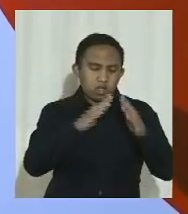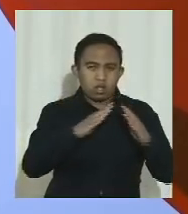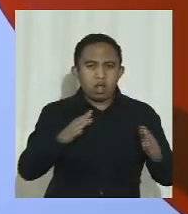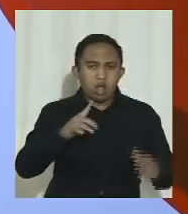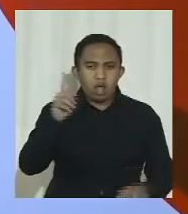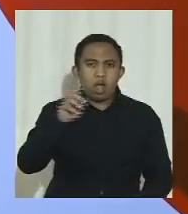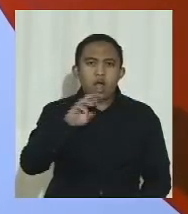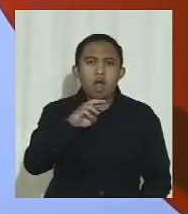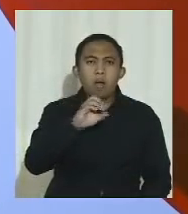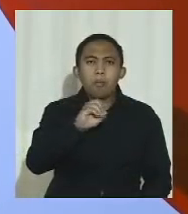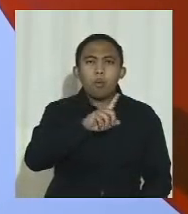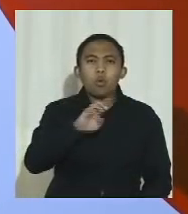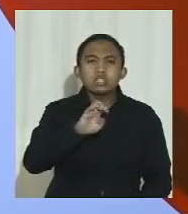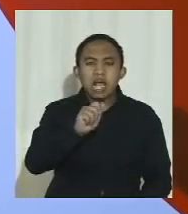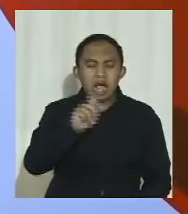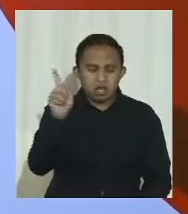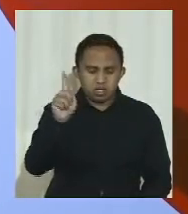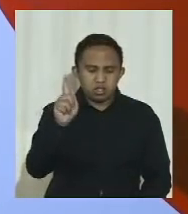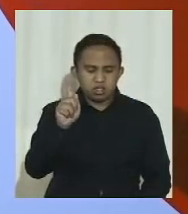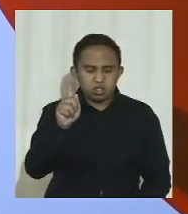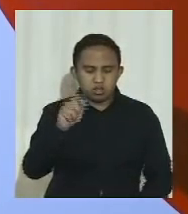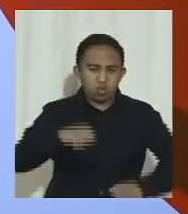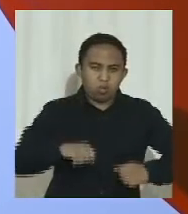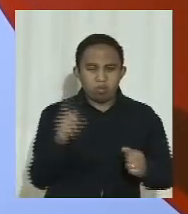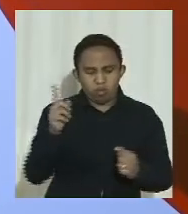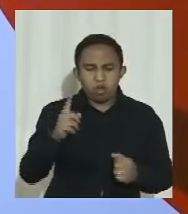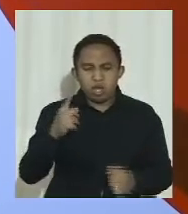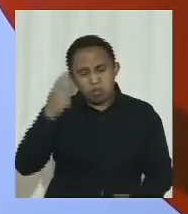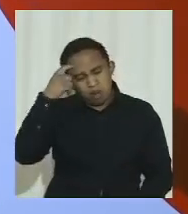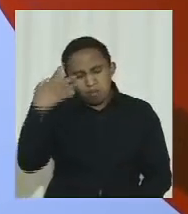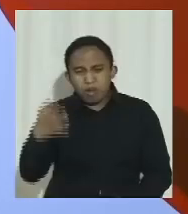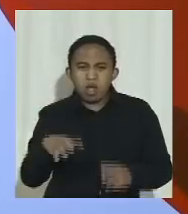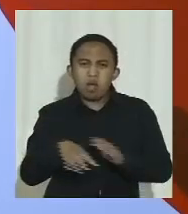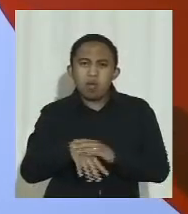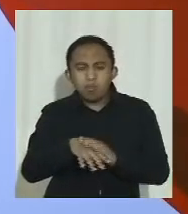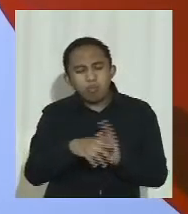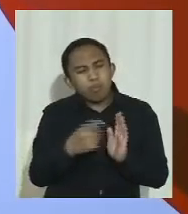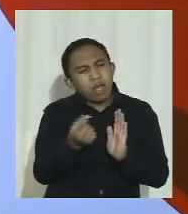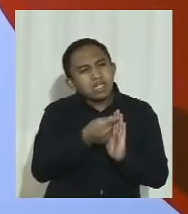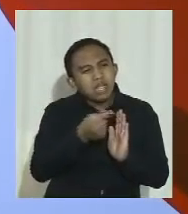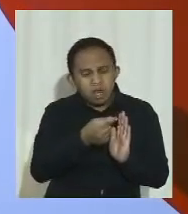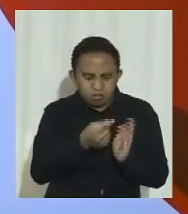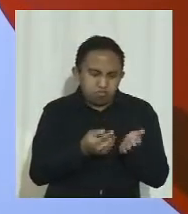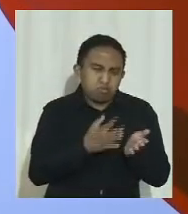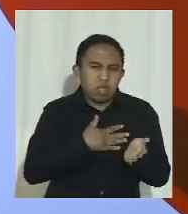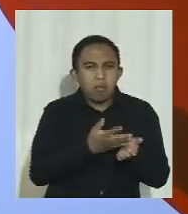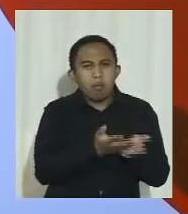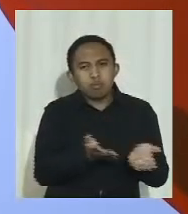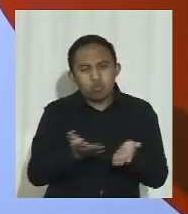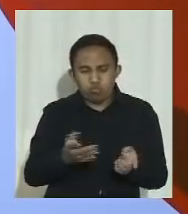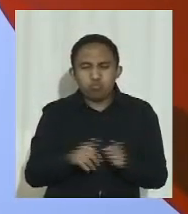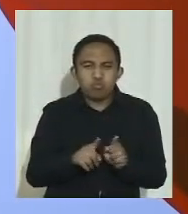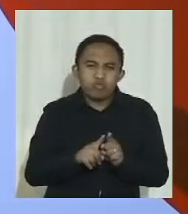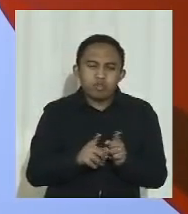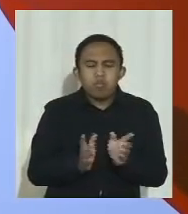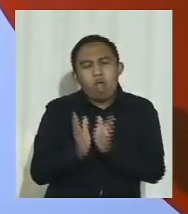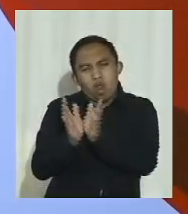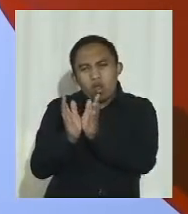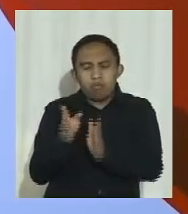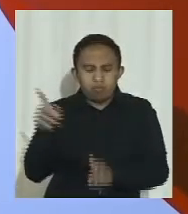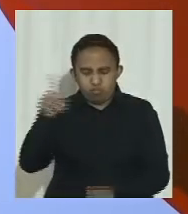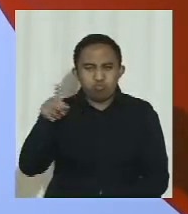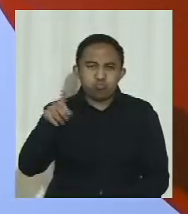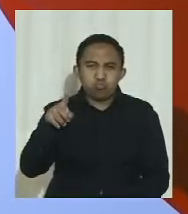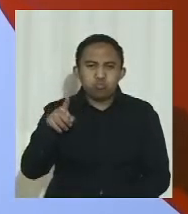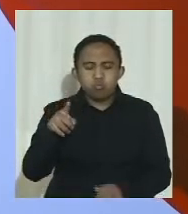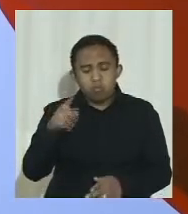Vavitiana Ampasimazava Toamasina ireo mpanatalenta momba ny sary natao izany ho fanohanana ireo mpanakanto mpisehatra amin'ny sary